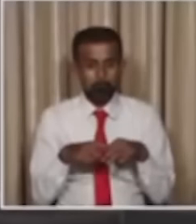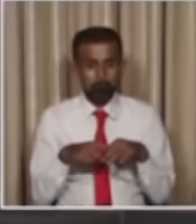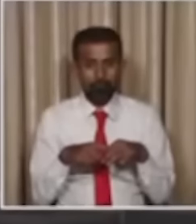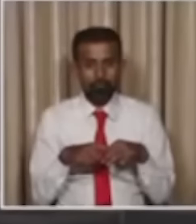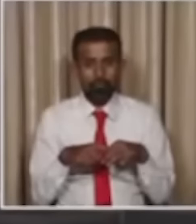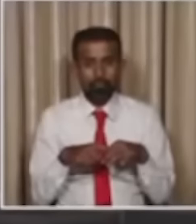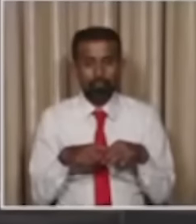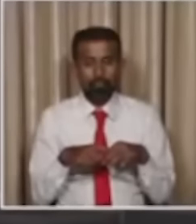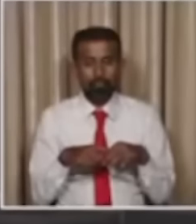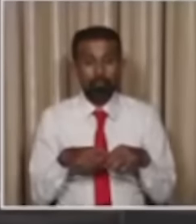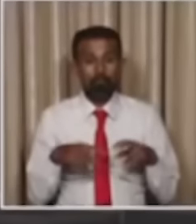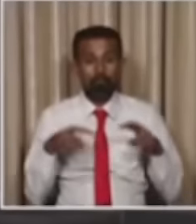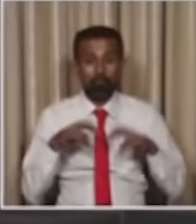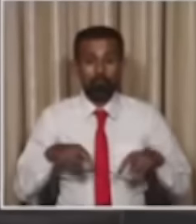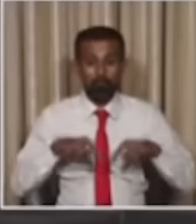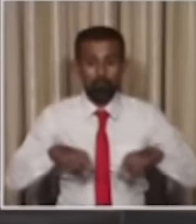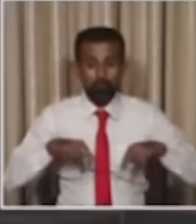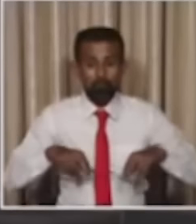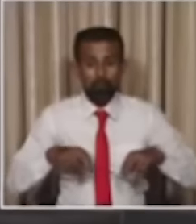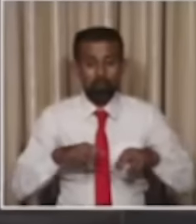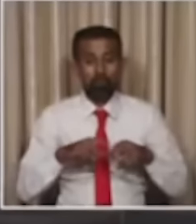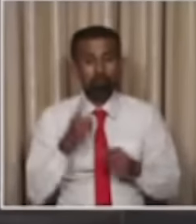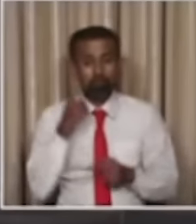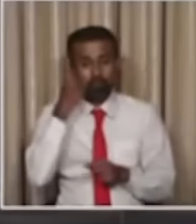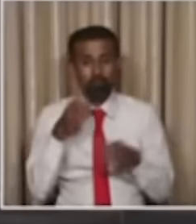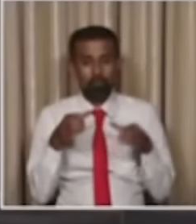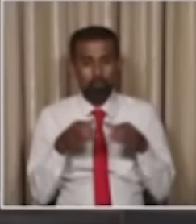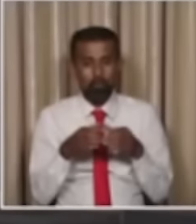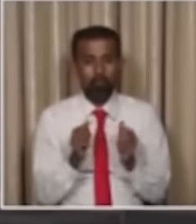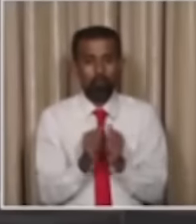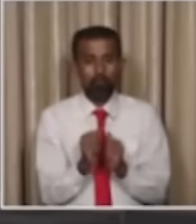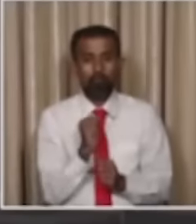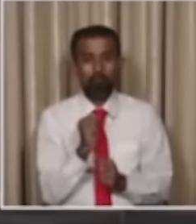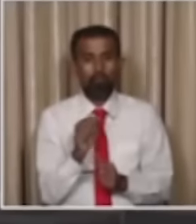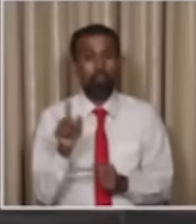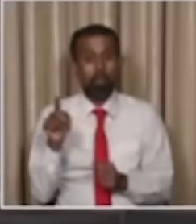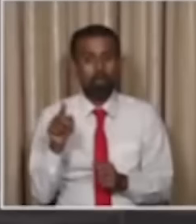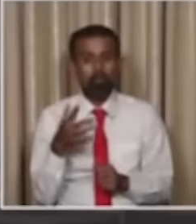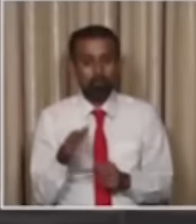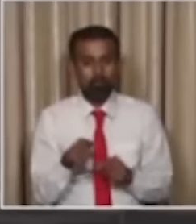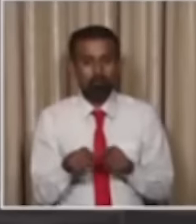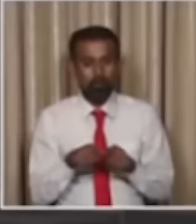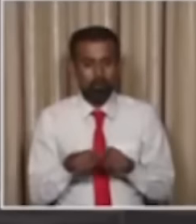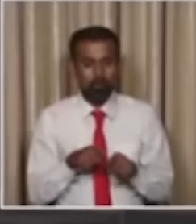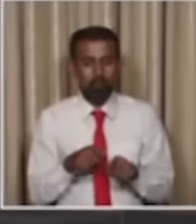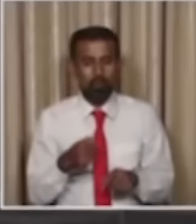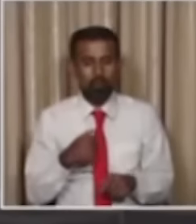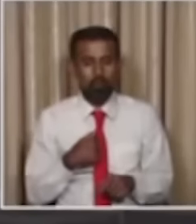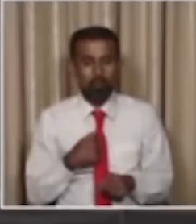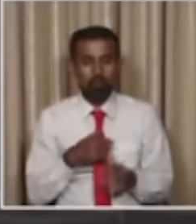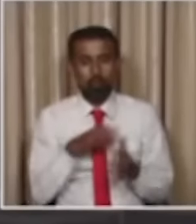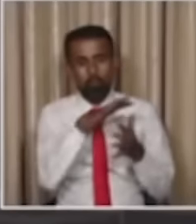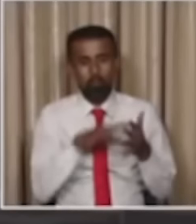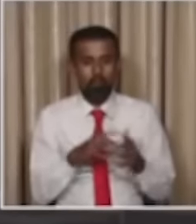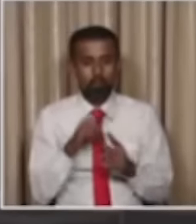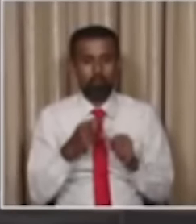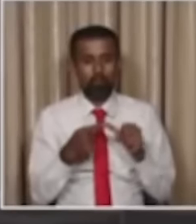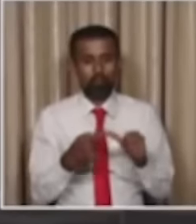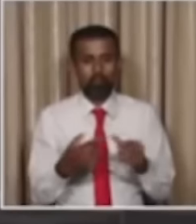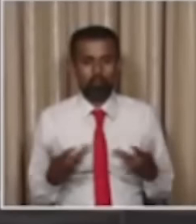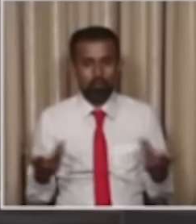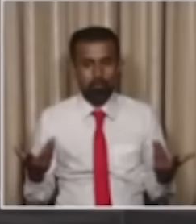ඔය ප්‍රශ්නේ හාරවාරව අහන්නේ බුද්ධ්‍යංශය කරන්නේ කොහොමද, කවුද කෙරුවේ එම. ඉතින් මම වැඩිදුර උත්තර දෙන්නේ